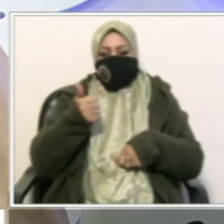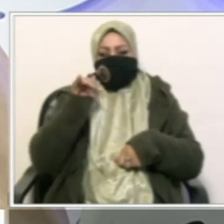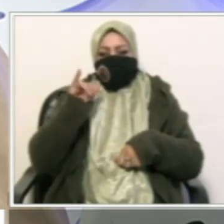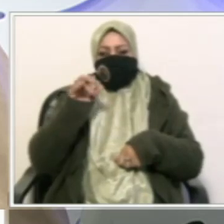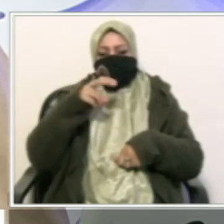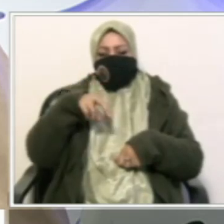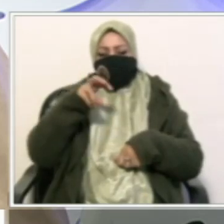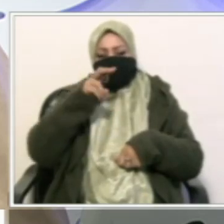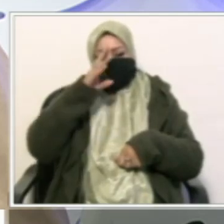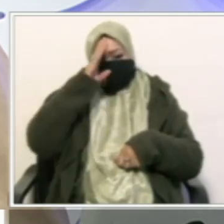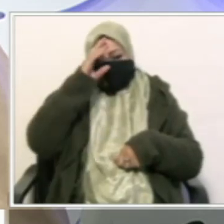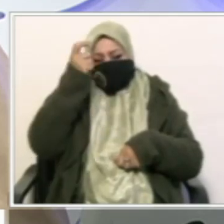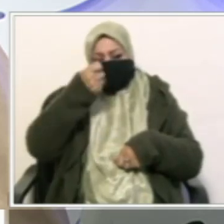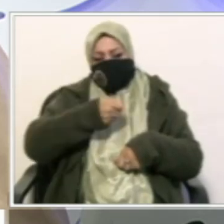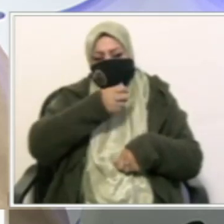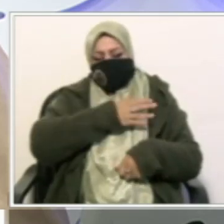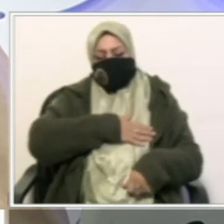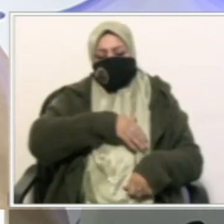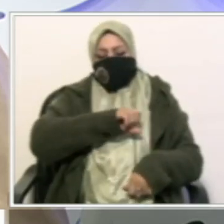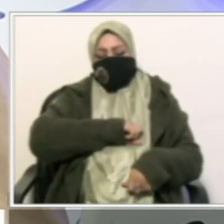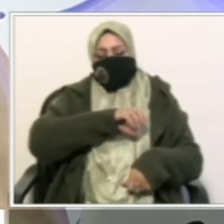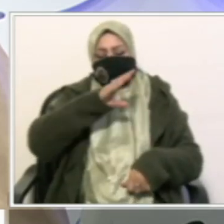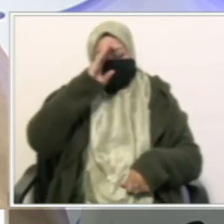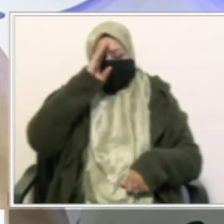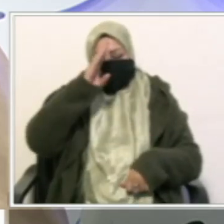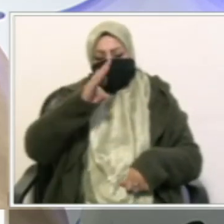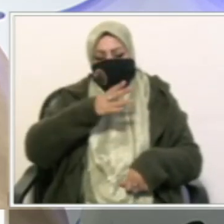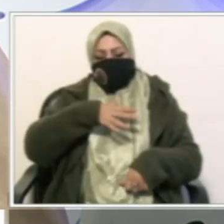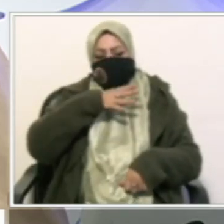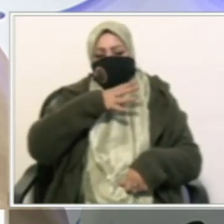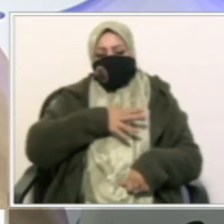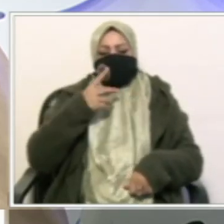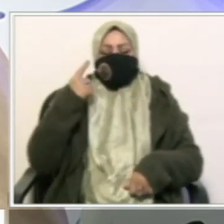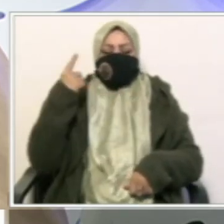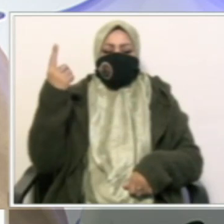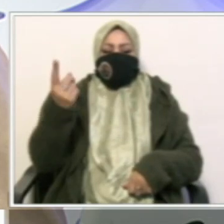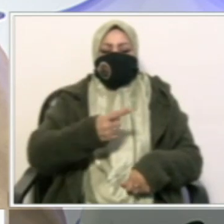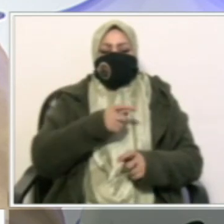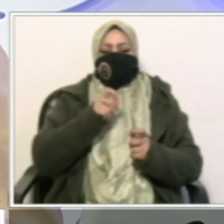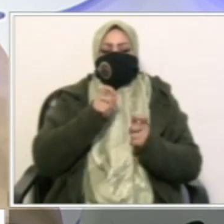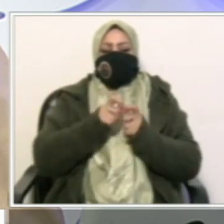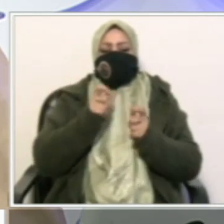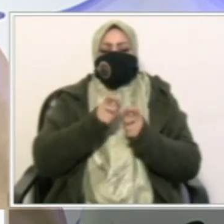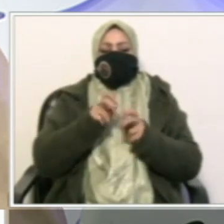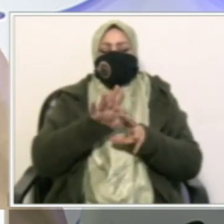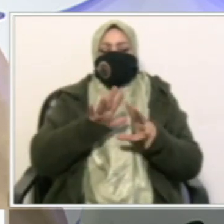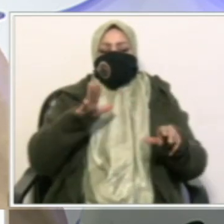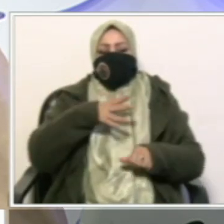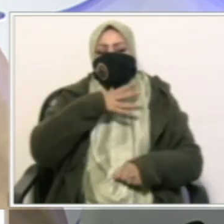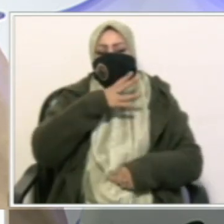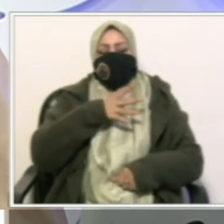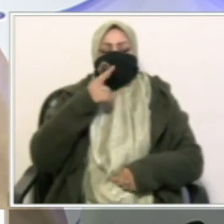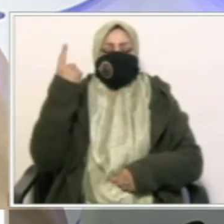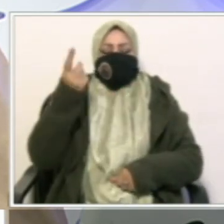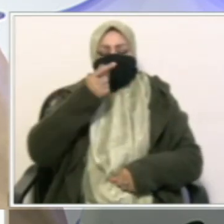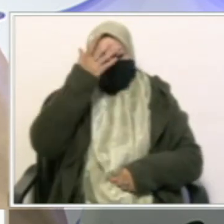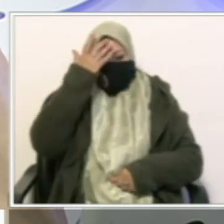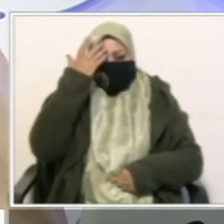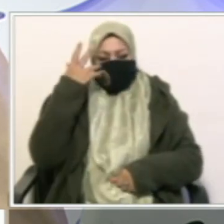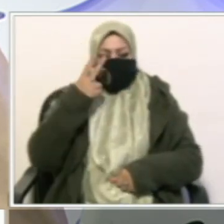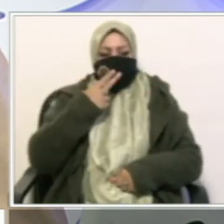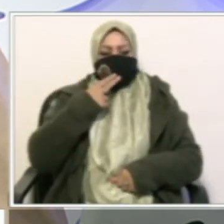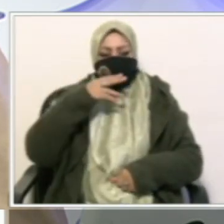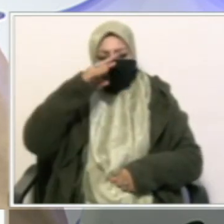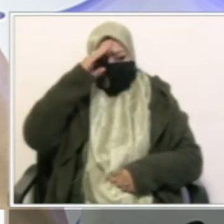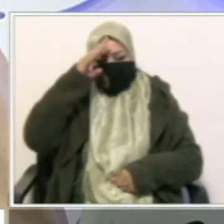الله شيخ عفتاح وحيا الله قناة تناصح ومشايخنا الله يحفظكم وعلمائنا الله يحفظكم وبارك الله فيكم ورحم الله